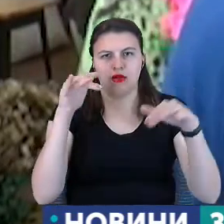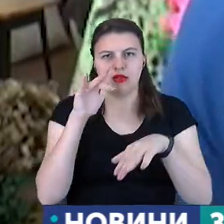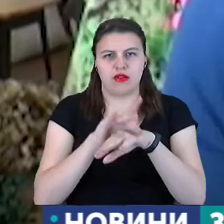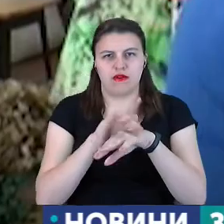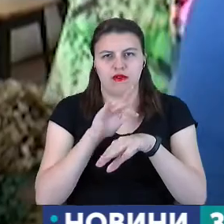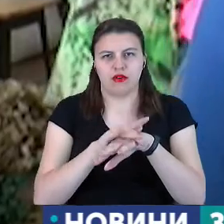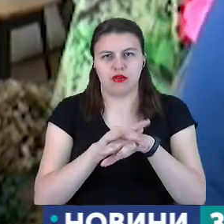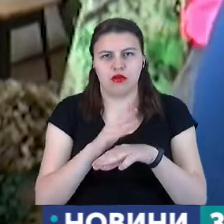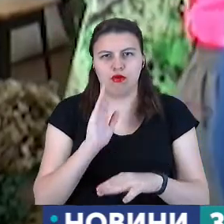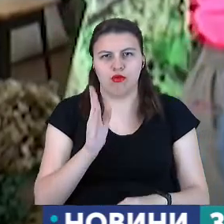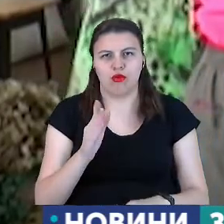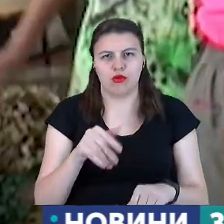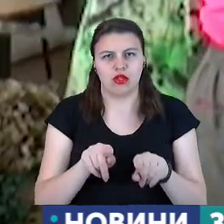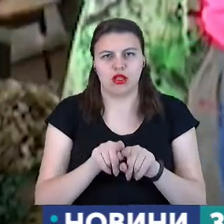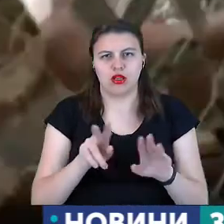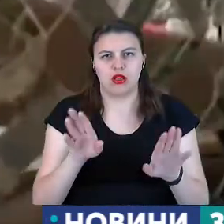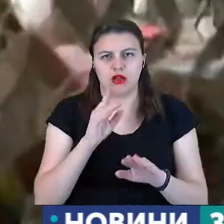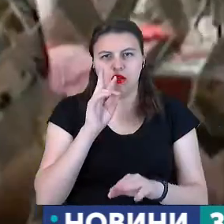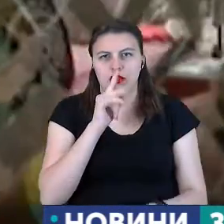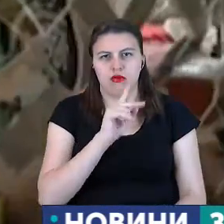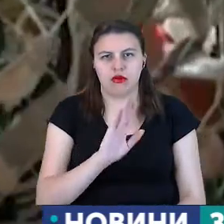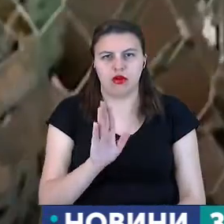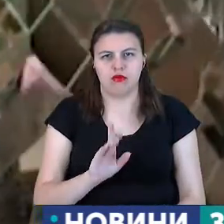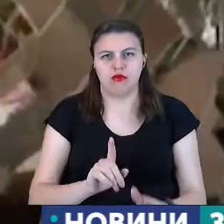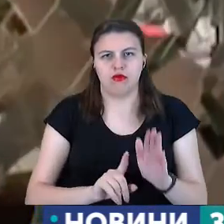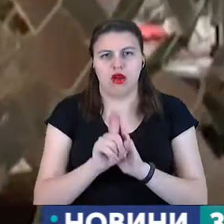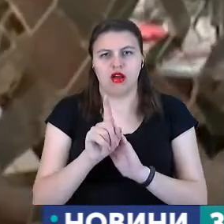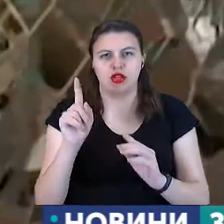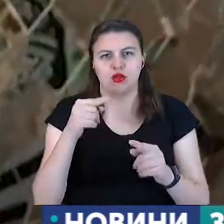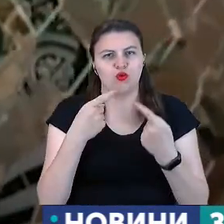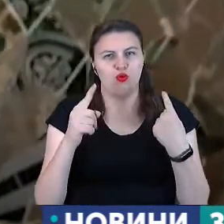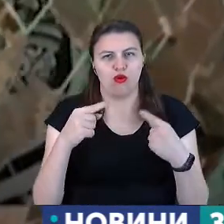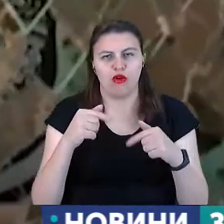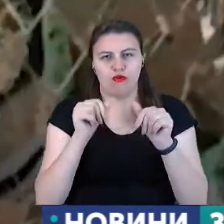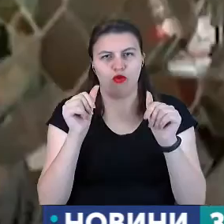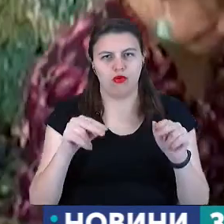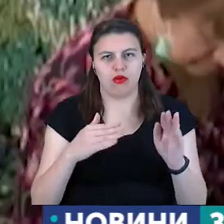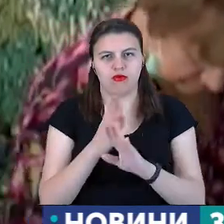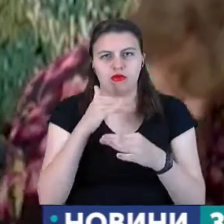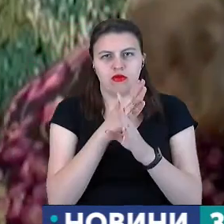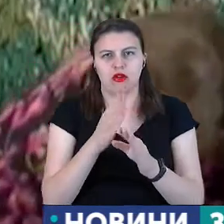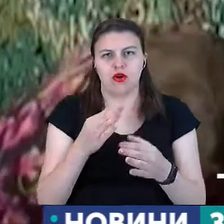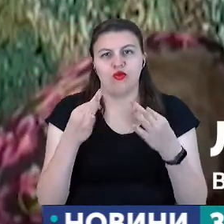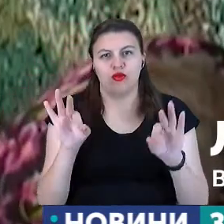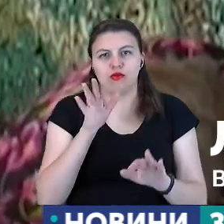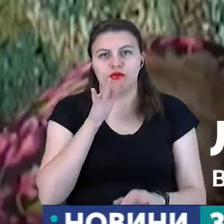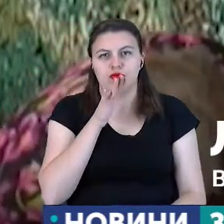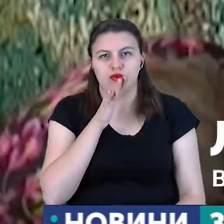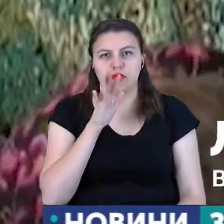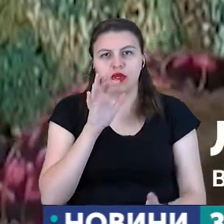буде не таке. Стали ми тоді видумувати отак. Плетінням волонтерки займаються у вільний час. Краще вже зараз